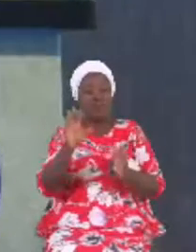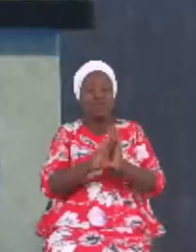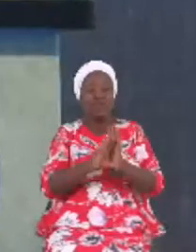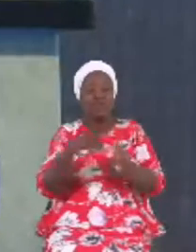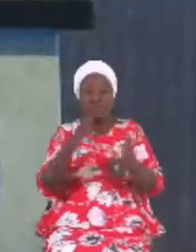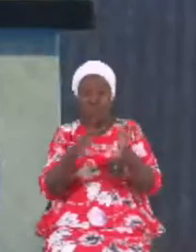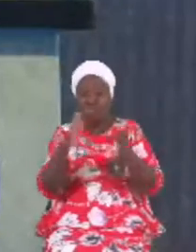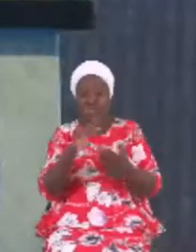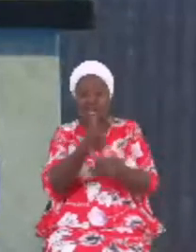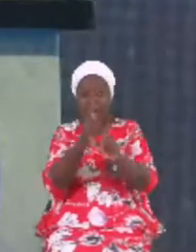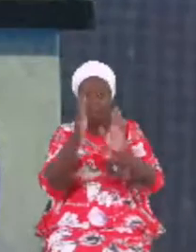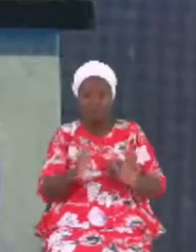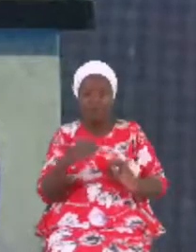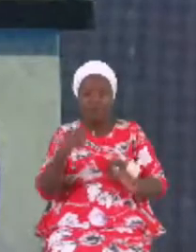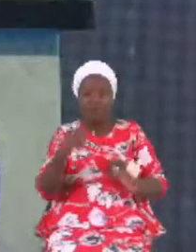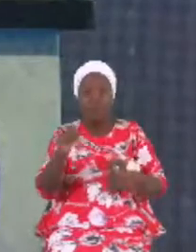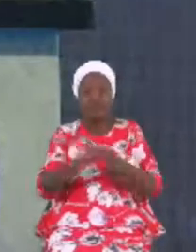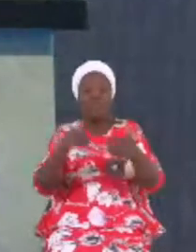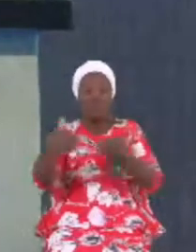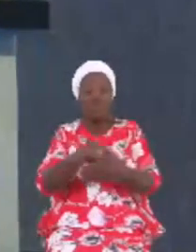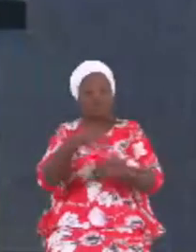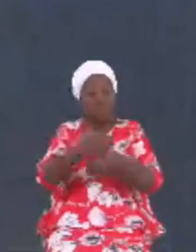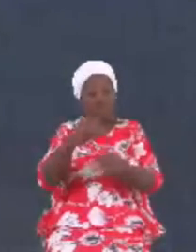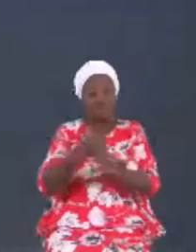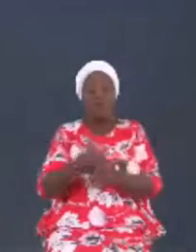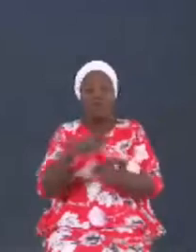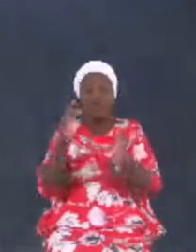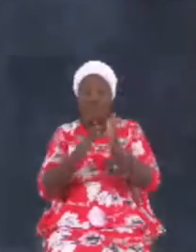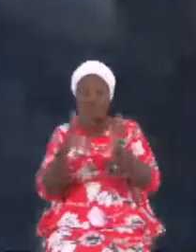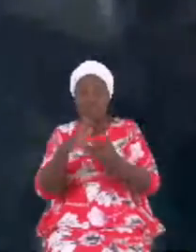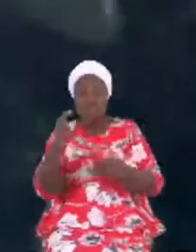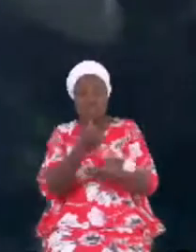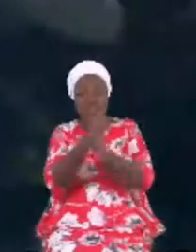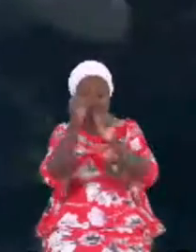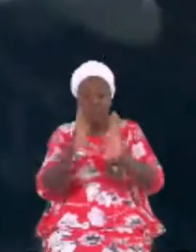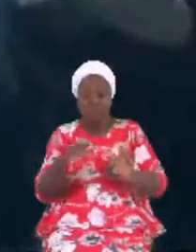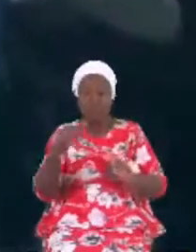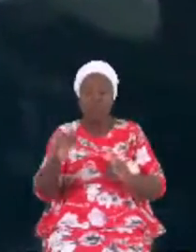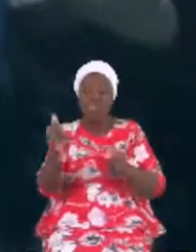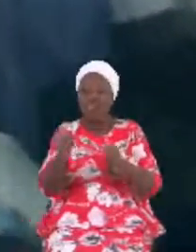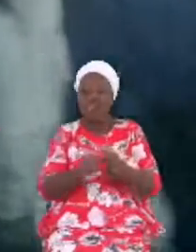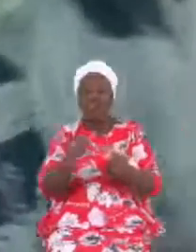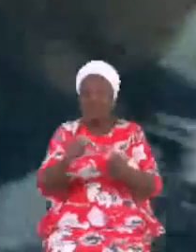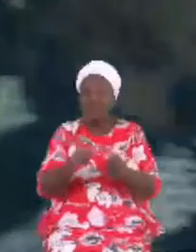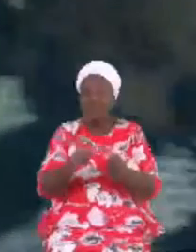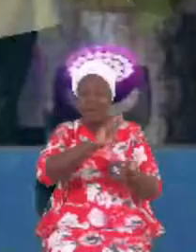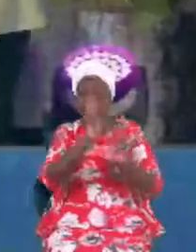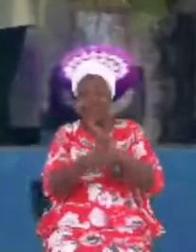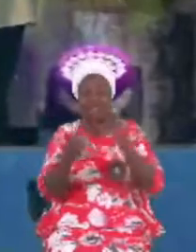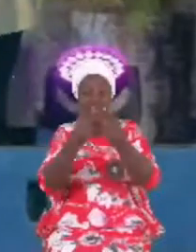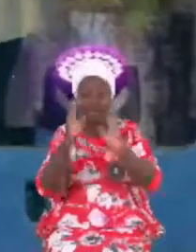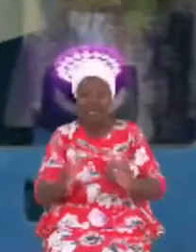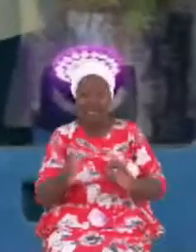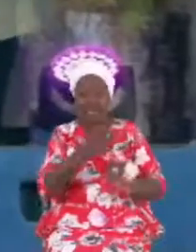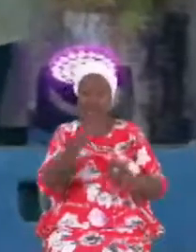libérateur de toutes nos nouvelles créatures, Jésus, le sauveur, de toute âme, tout